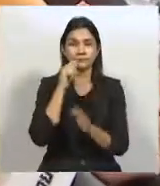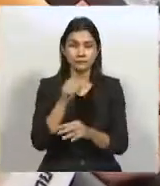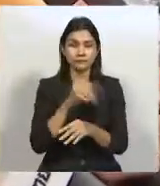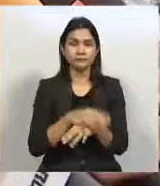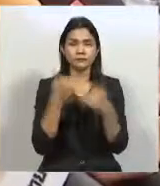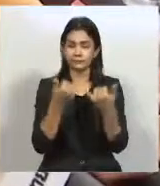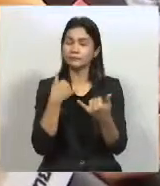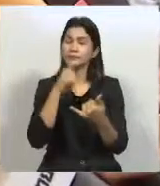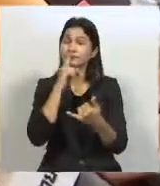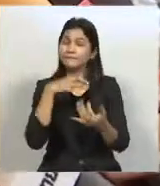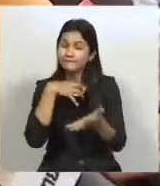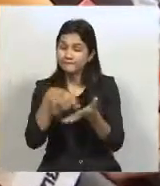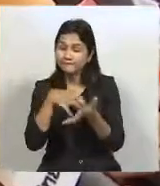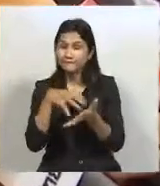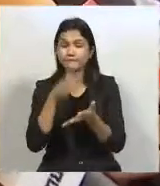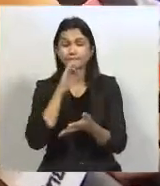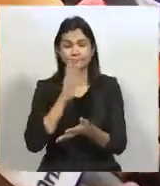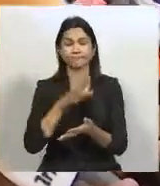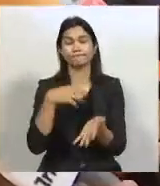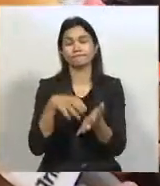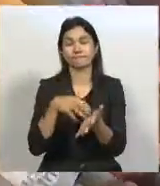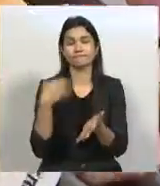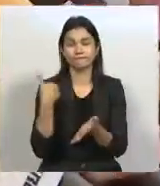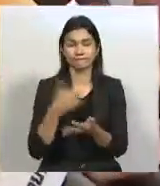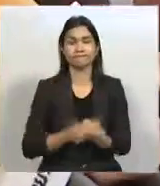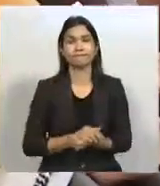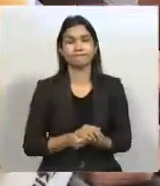ฟังเสียงท่านรัฐมนตรีว่าการกระทรวงมหาดไทยค่ะ